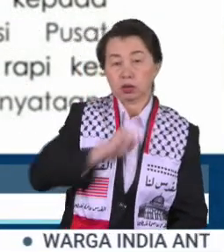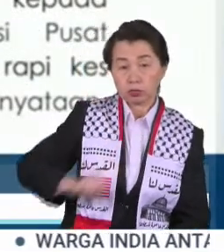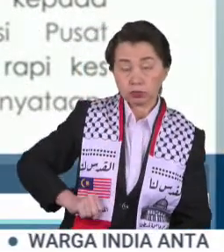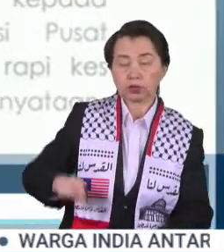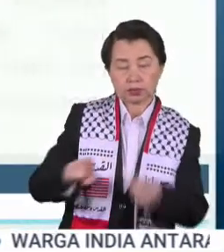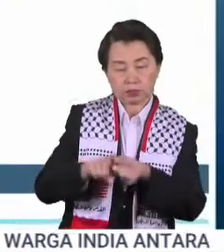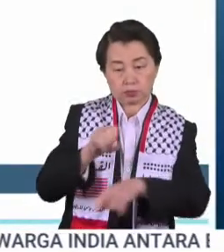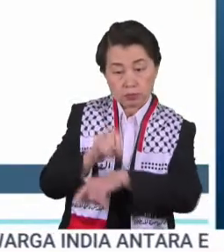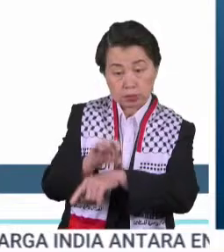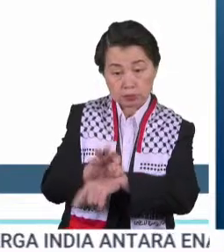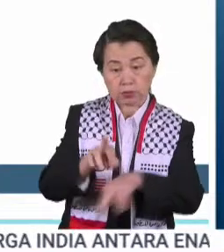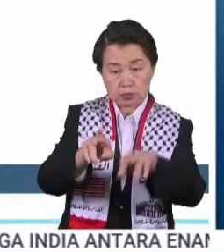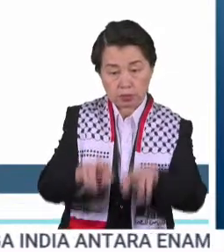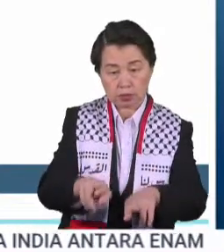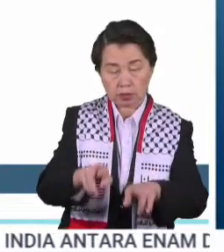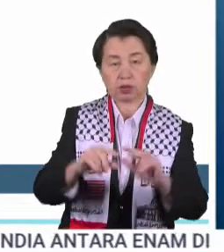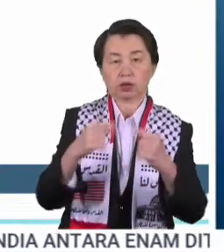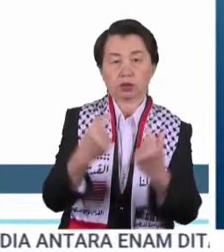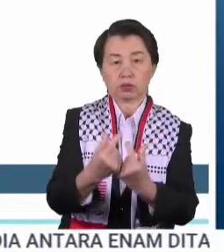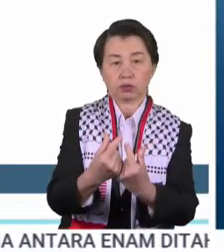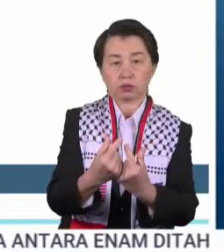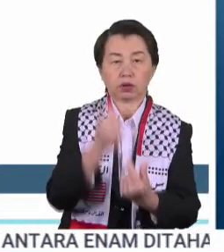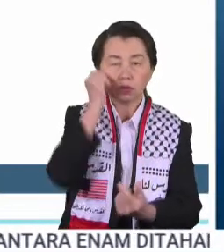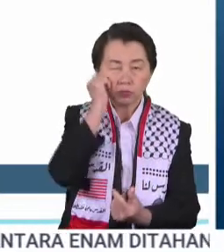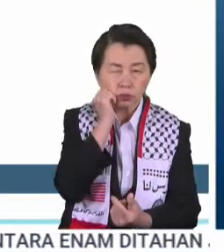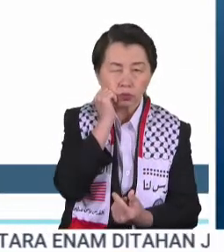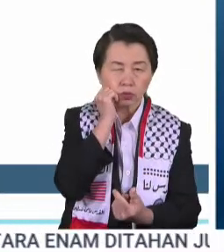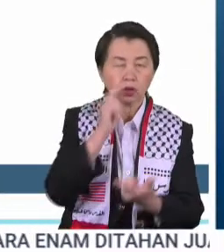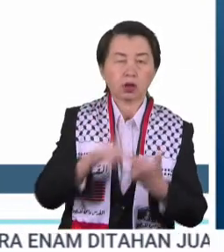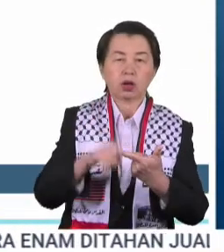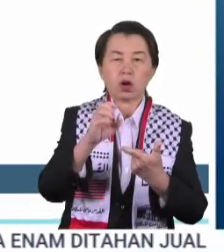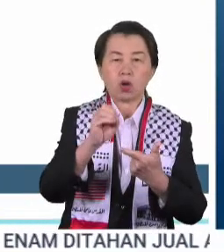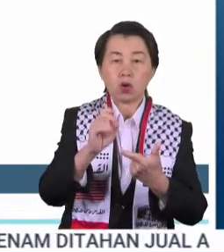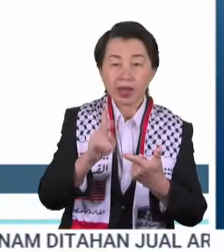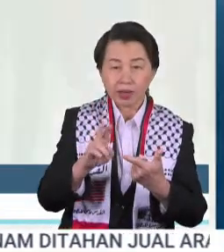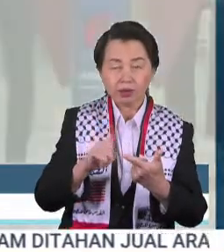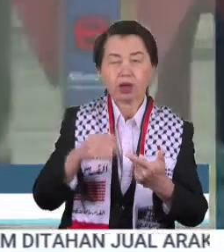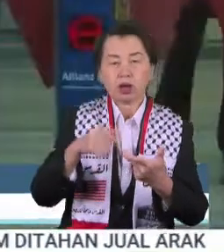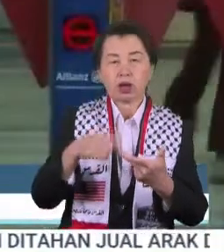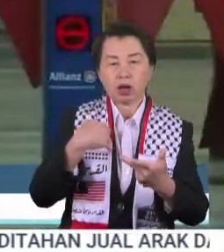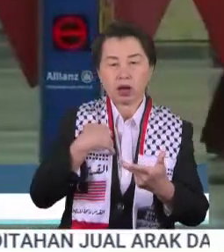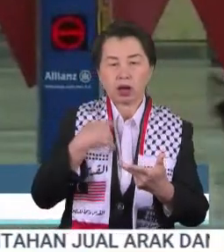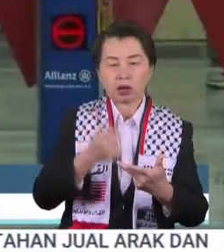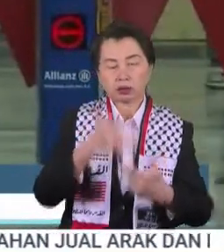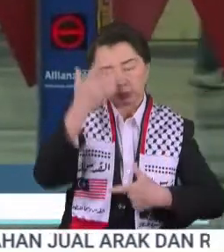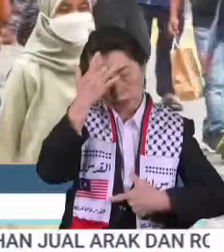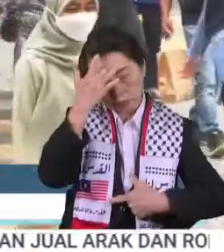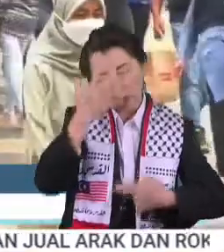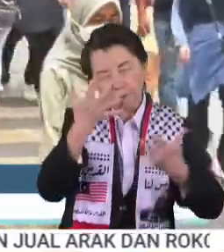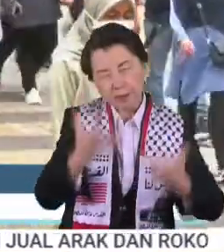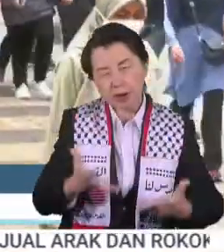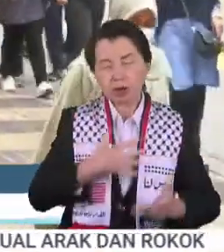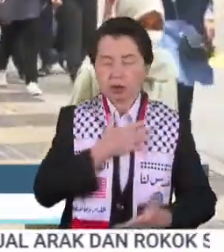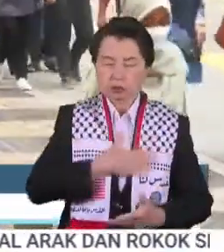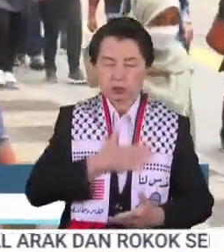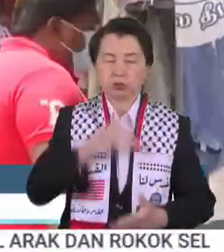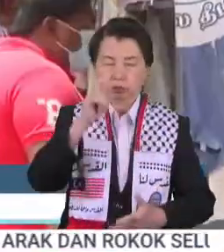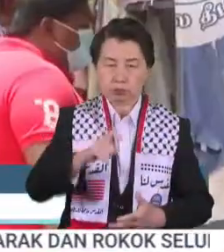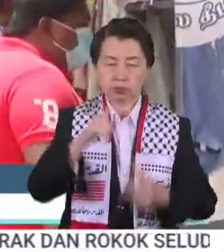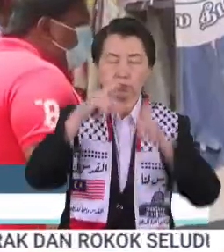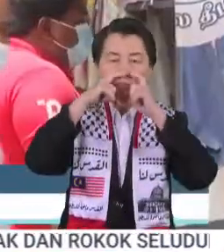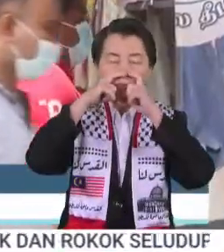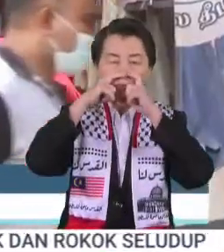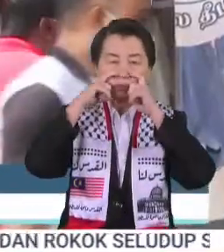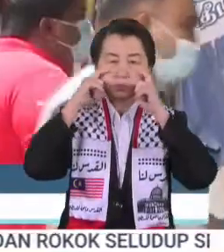turut menasihati rakyat, khususnya golongan rentan, warga MAS dan yang mempunyai komorbiditi agar mengamalkan pemakaian